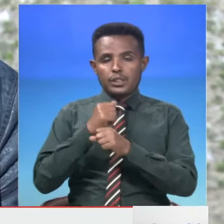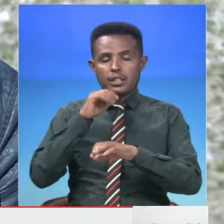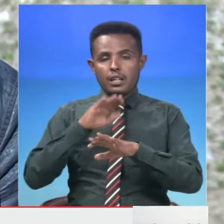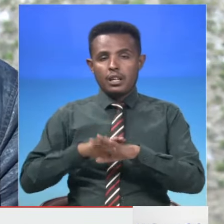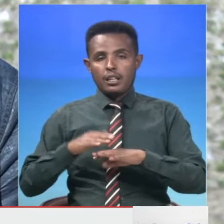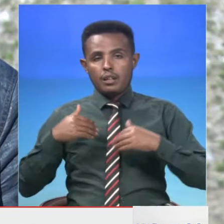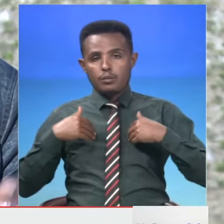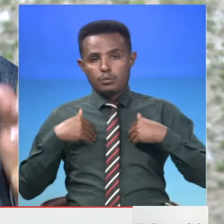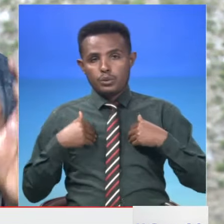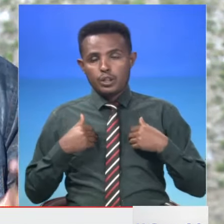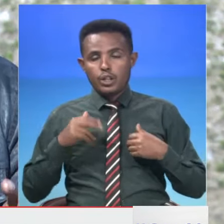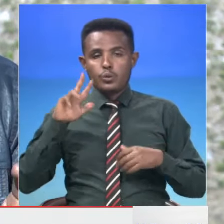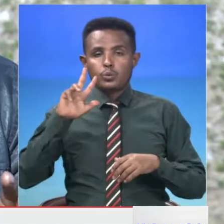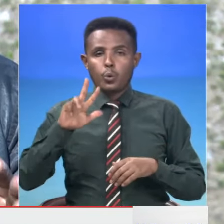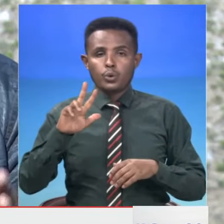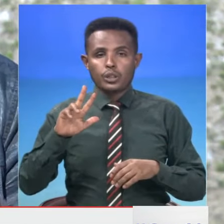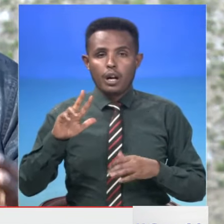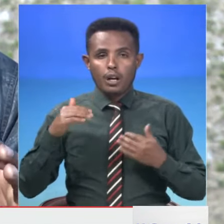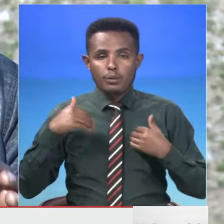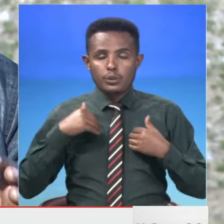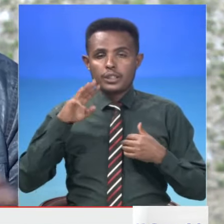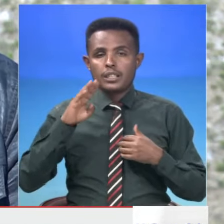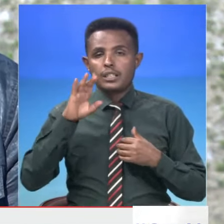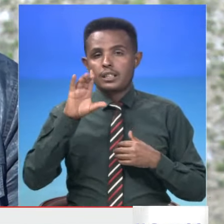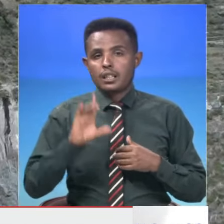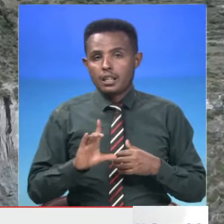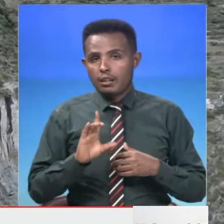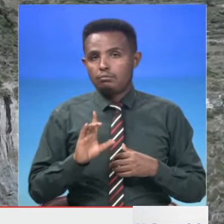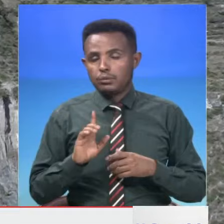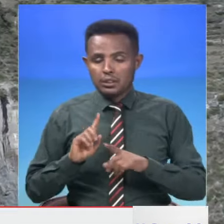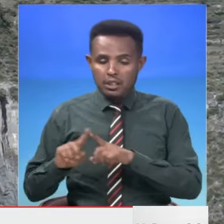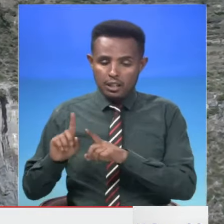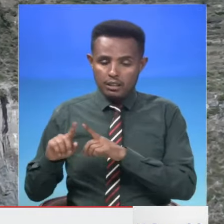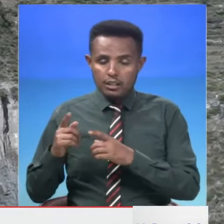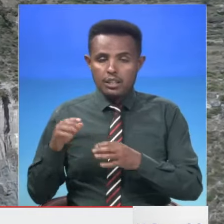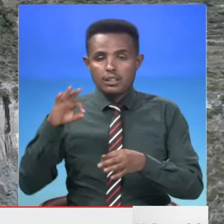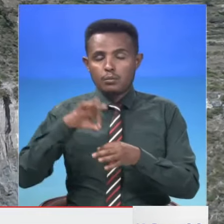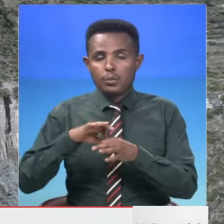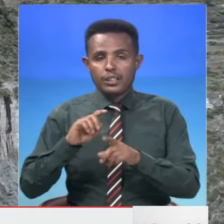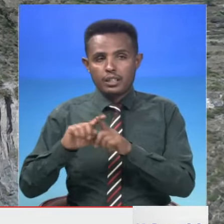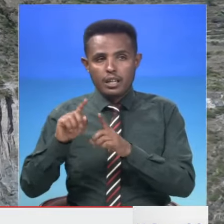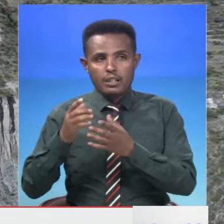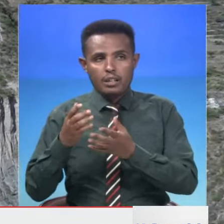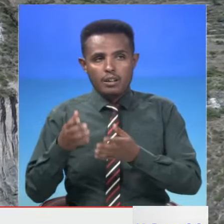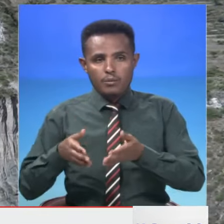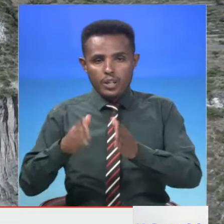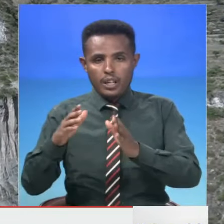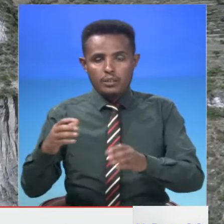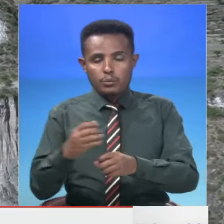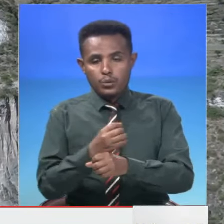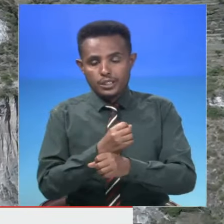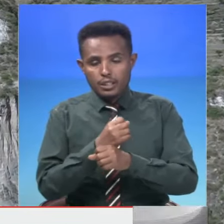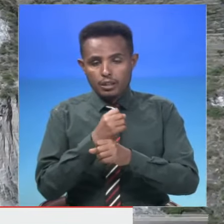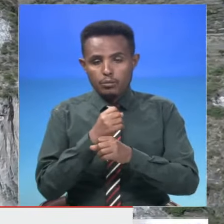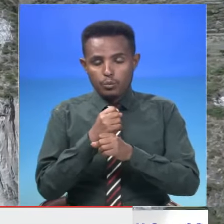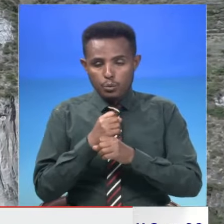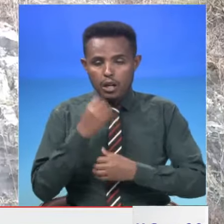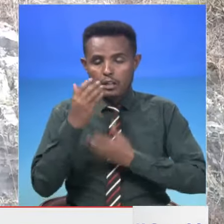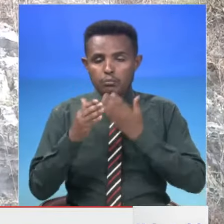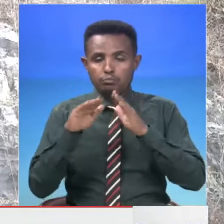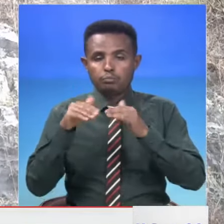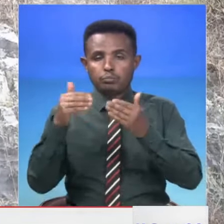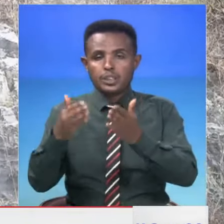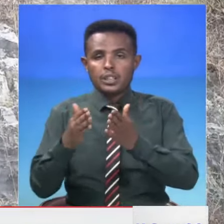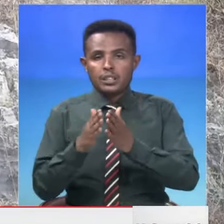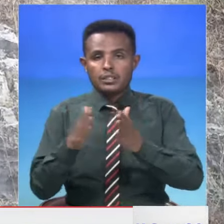ሶስት አሉ። ሶስት በሲልካ ሳንድ ላይ የተሰማሩ የተለያዩ ፍቃድ ይወሰዳሉ ፍቃድ ወስደው ወደ ስራ ከመግባት አንጻር ሰፊ ችግር